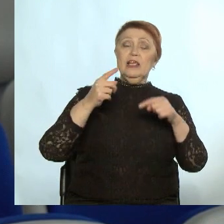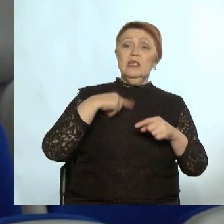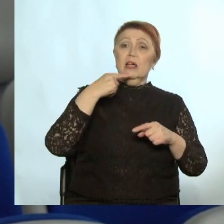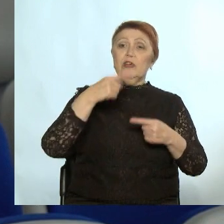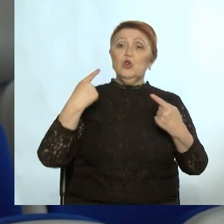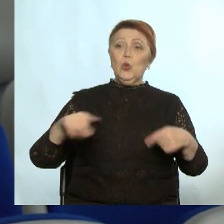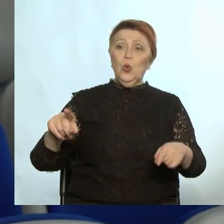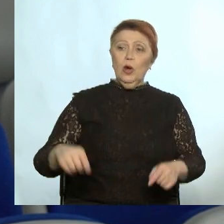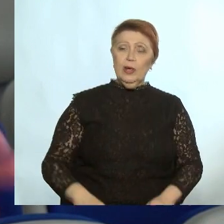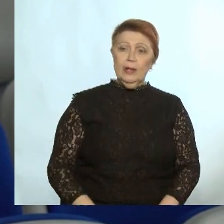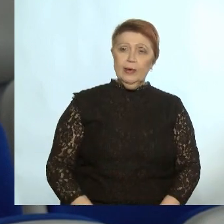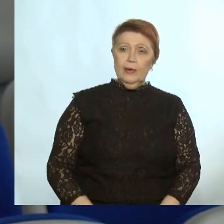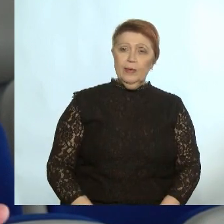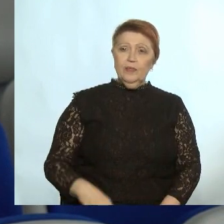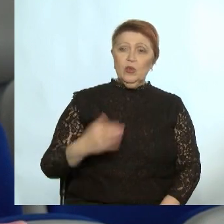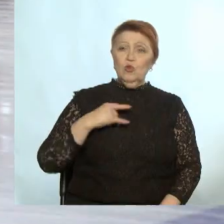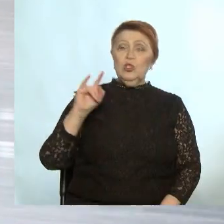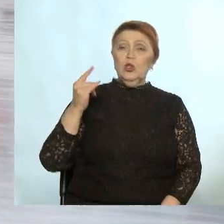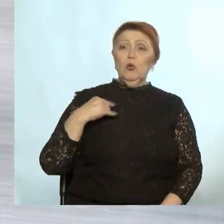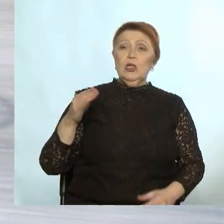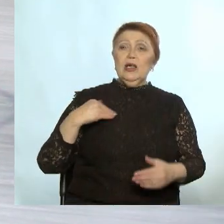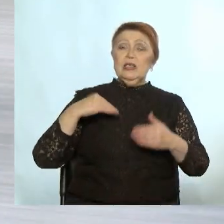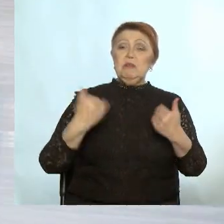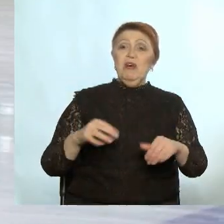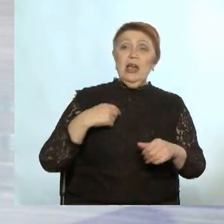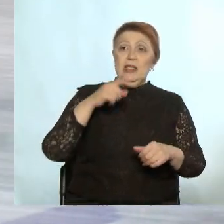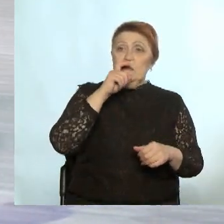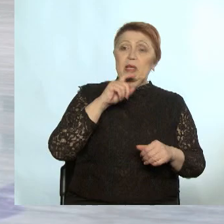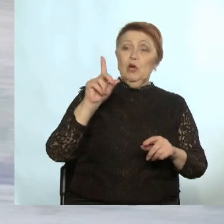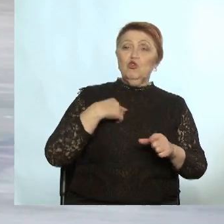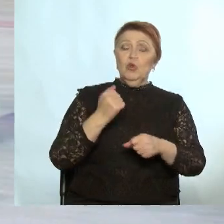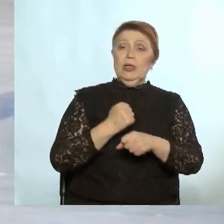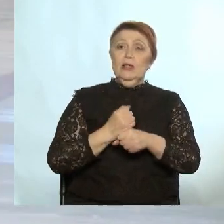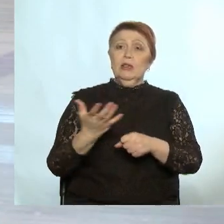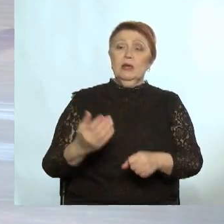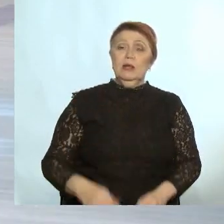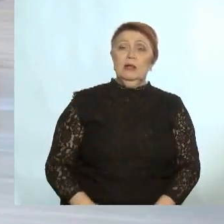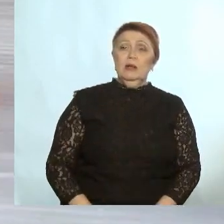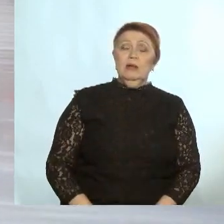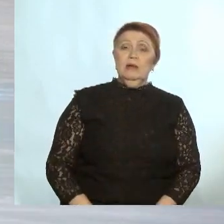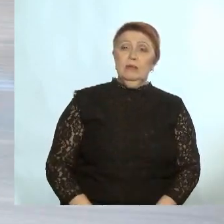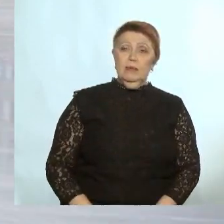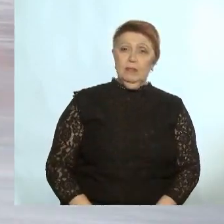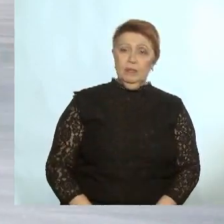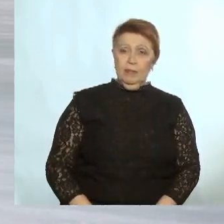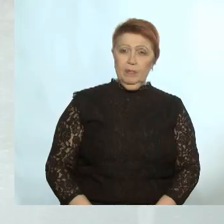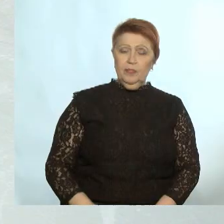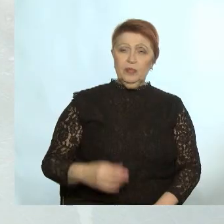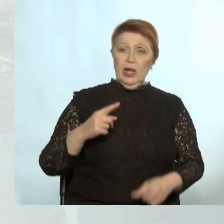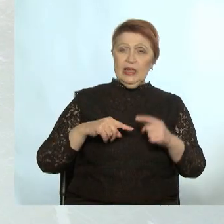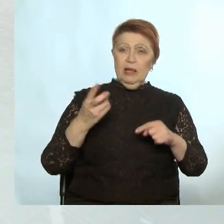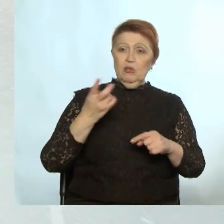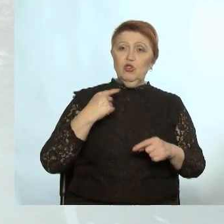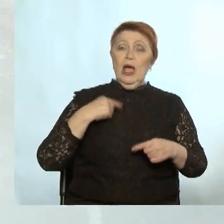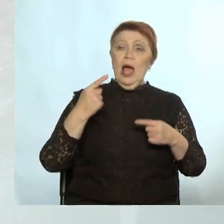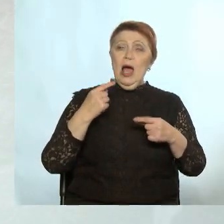итоге ребенок сбивается, не знает, что ему делать, поэтому такие советы нам не нужны. С родителями нужно работать,